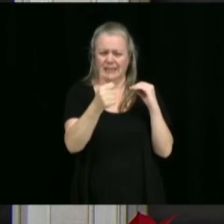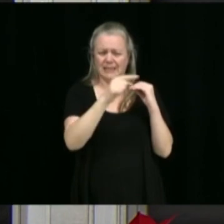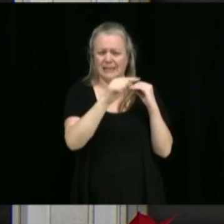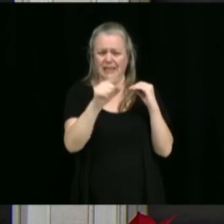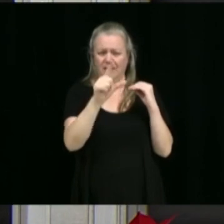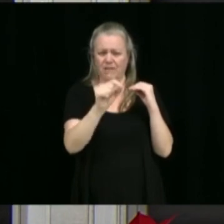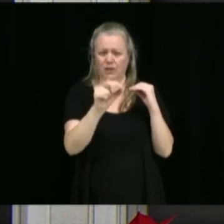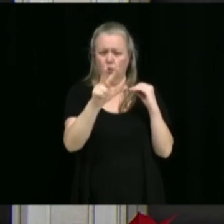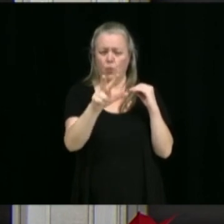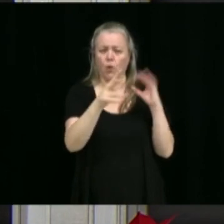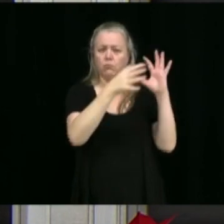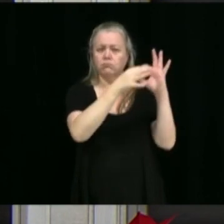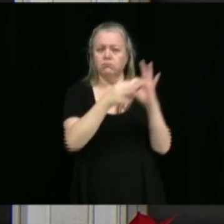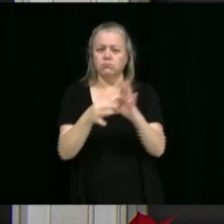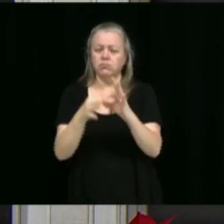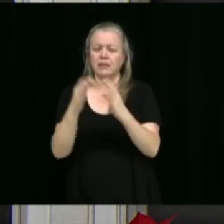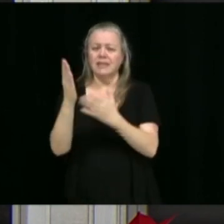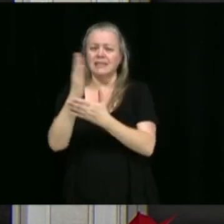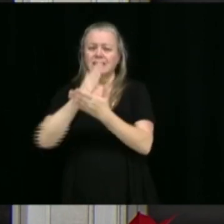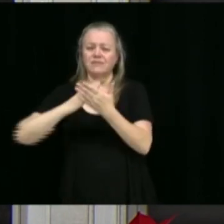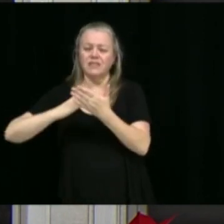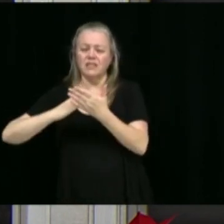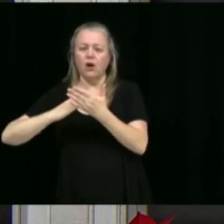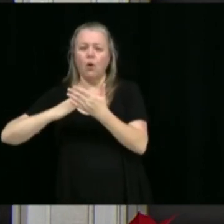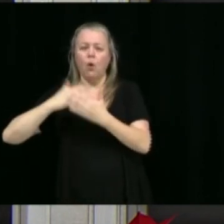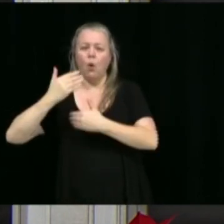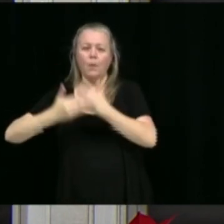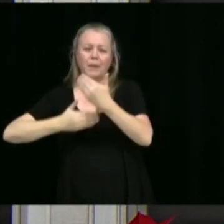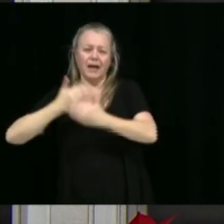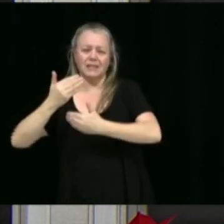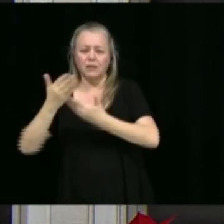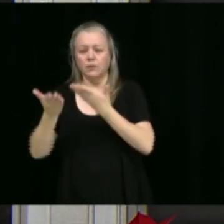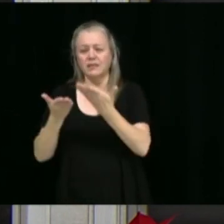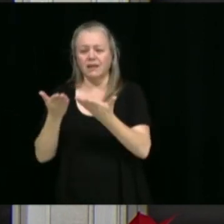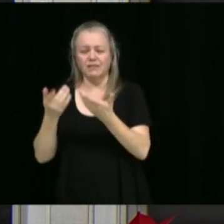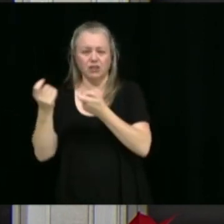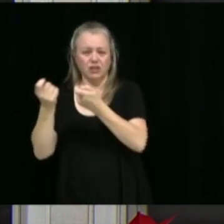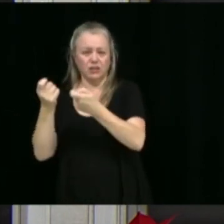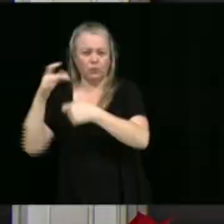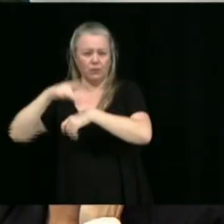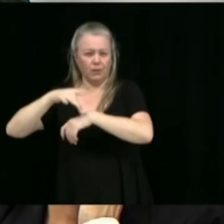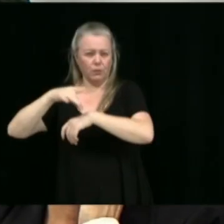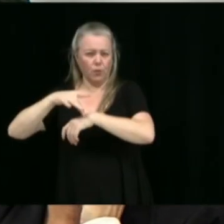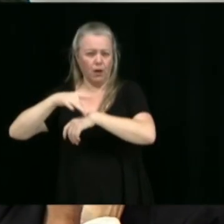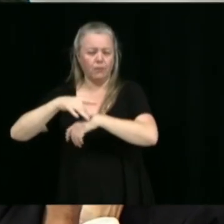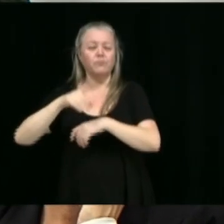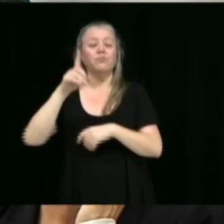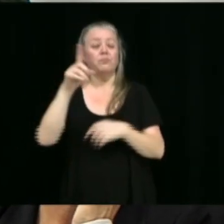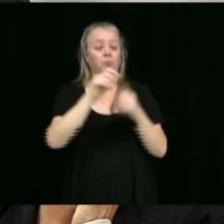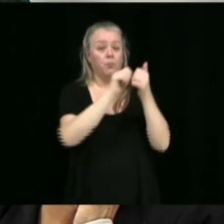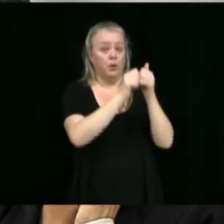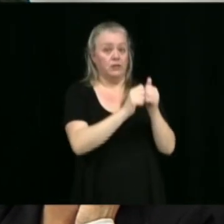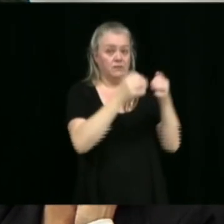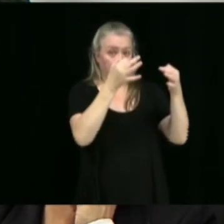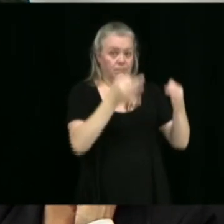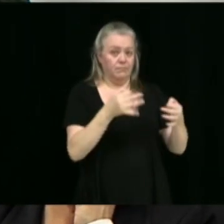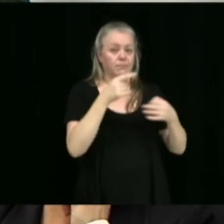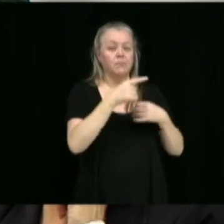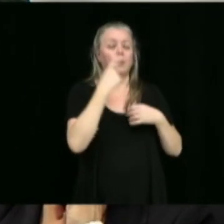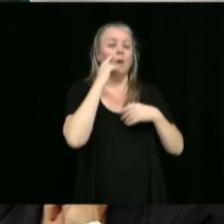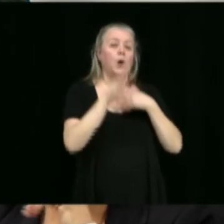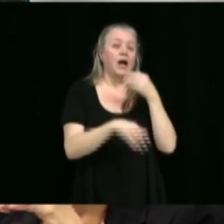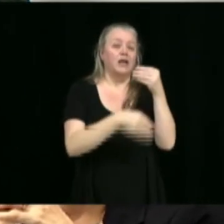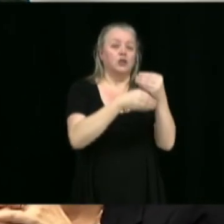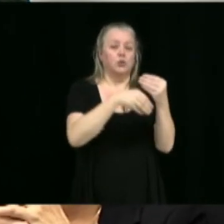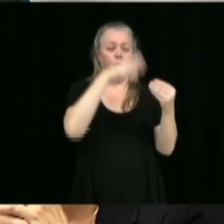571-10-23 relativement à la division opération du service de la gestion du territoire. Il s'agit d'une modification à la résolution visant à ajouter